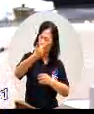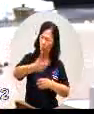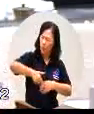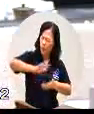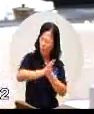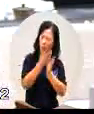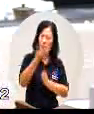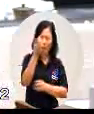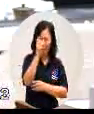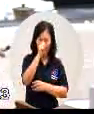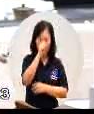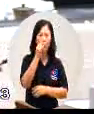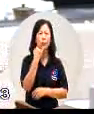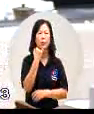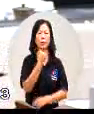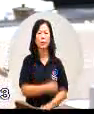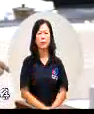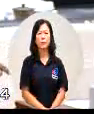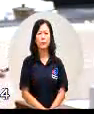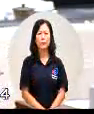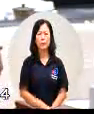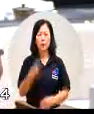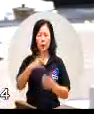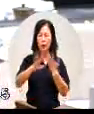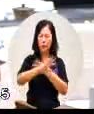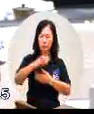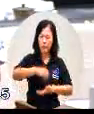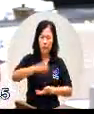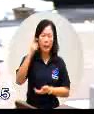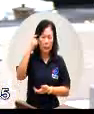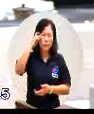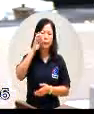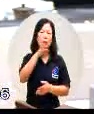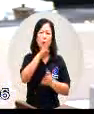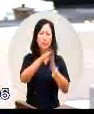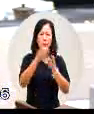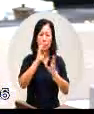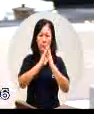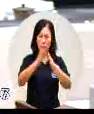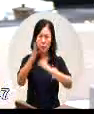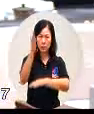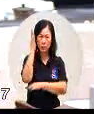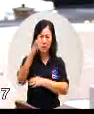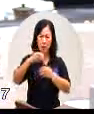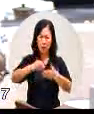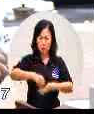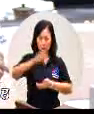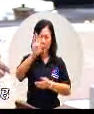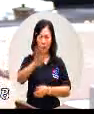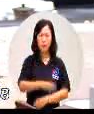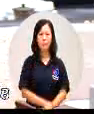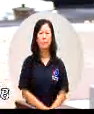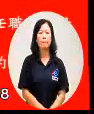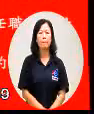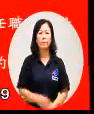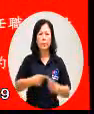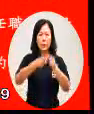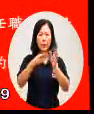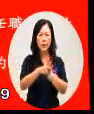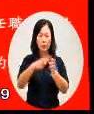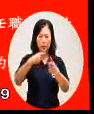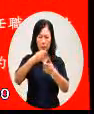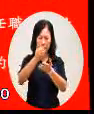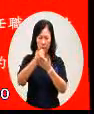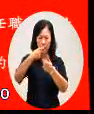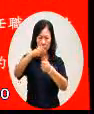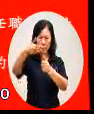一个。我想其他建议的其他重要的市政建设提案，第一个，请教育局立刻